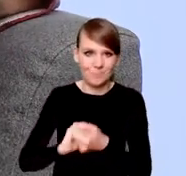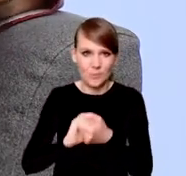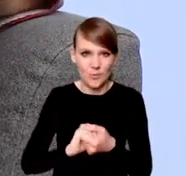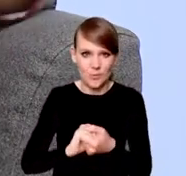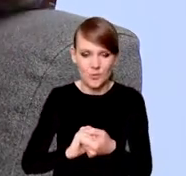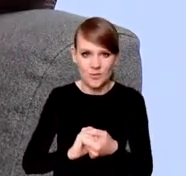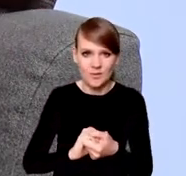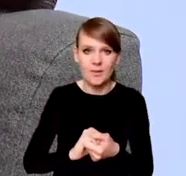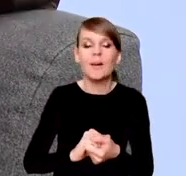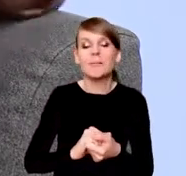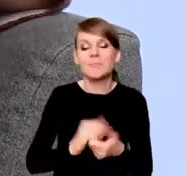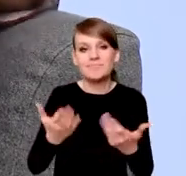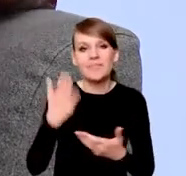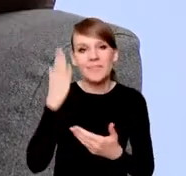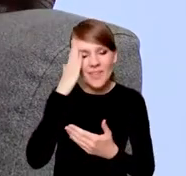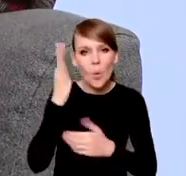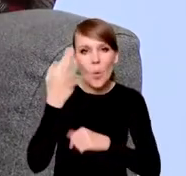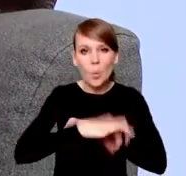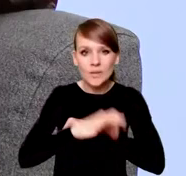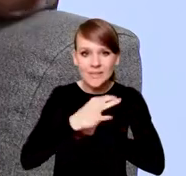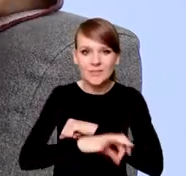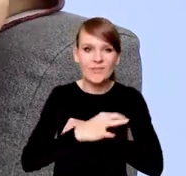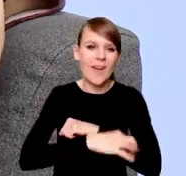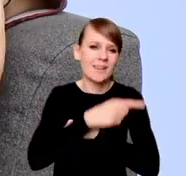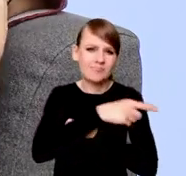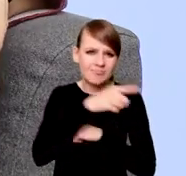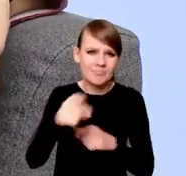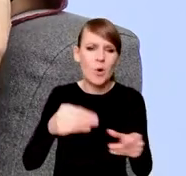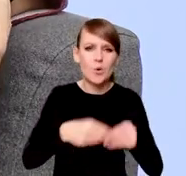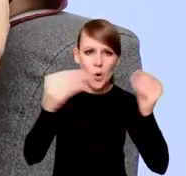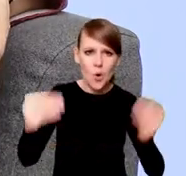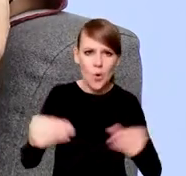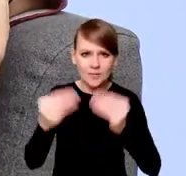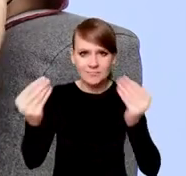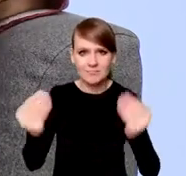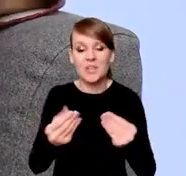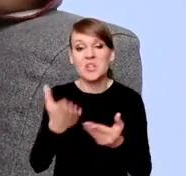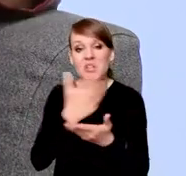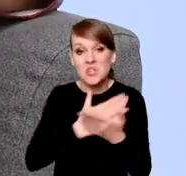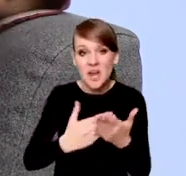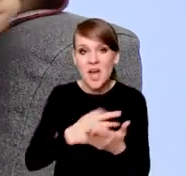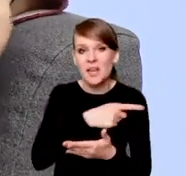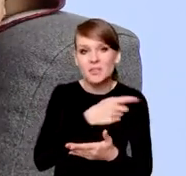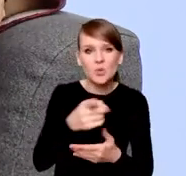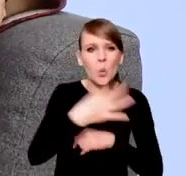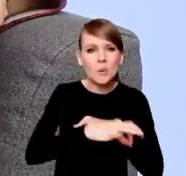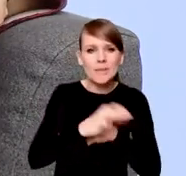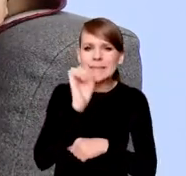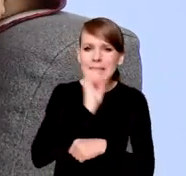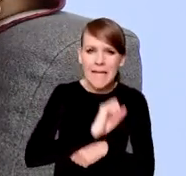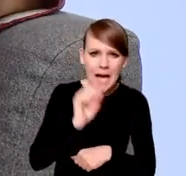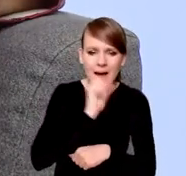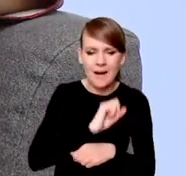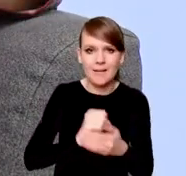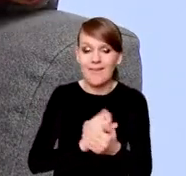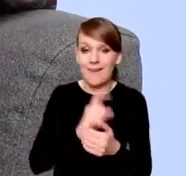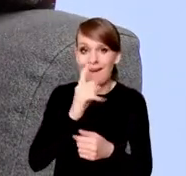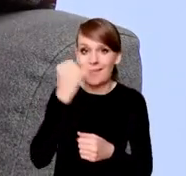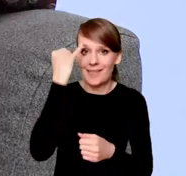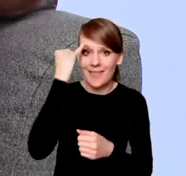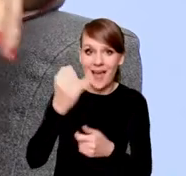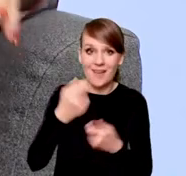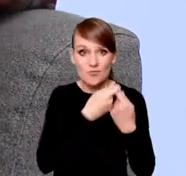wspólnotowość, mimo że uniwersytety się rozwijają, niektóre są bardzo stare, to ta idea wspólnotowości trochę